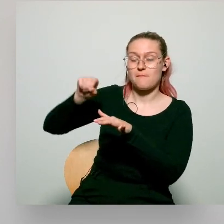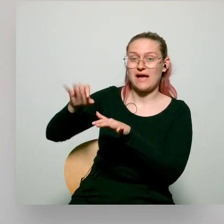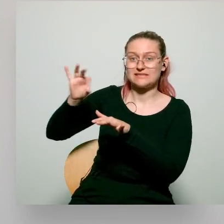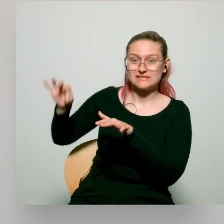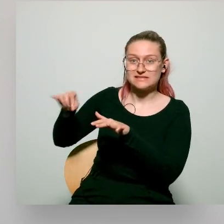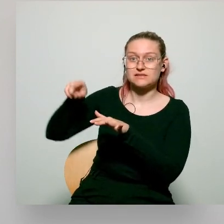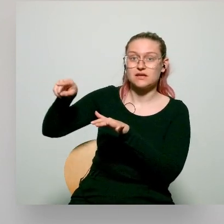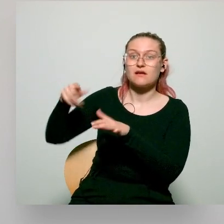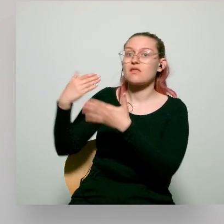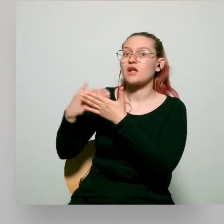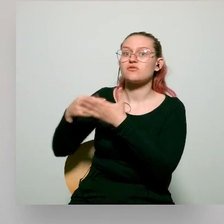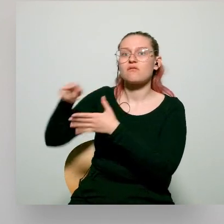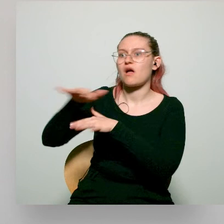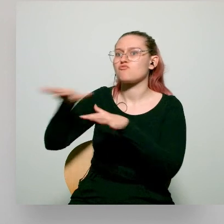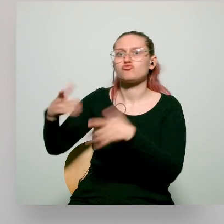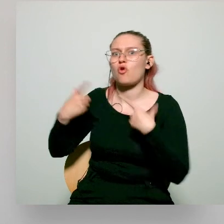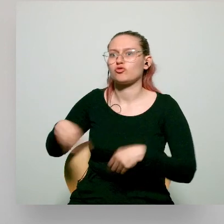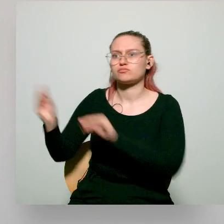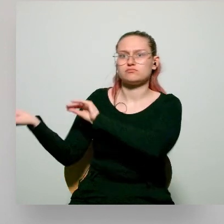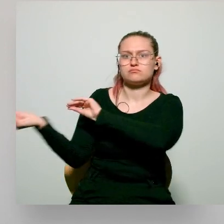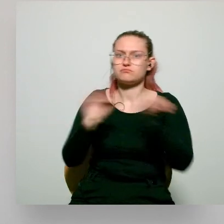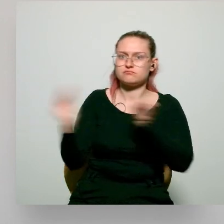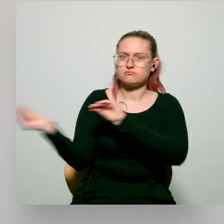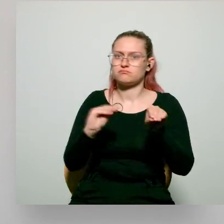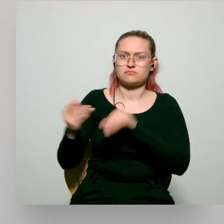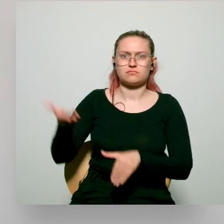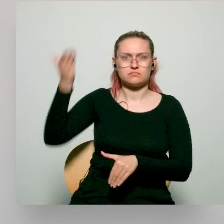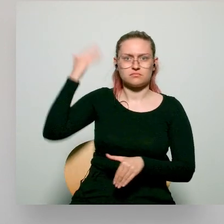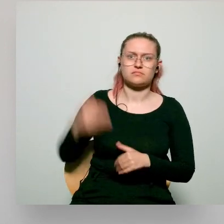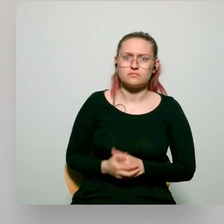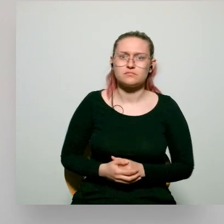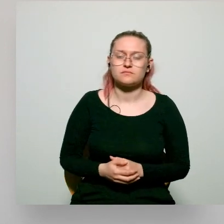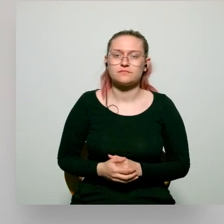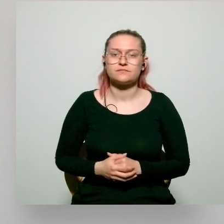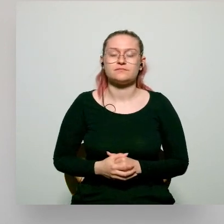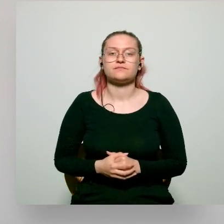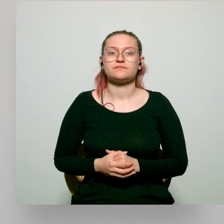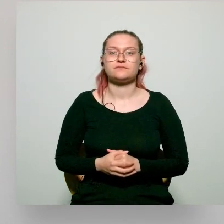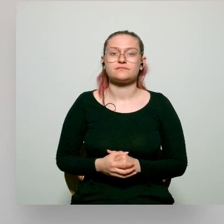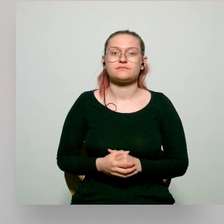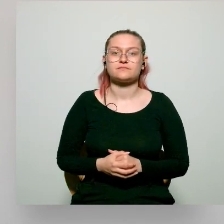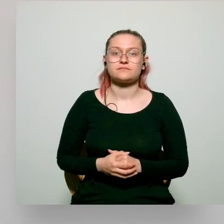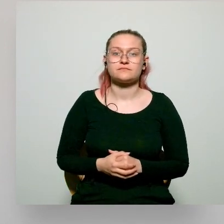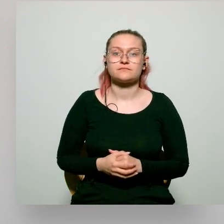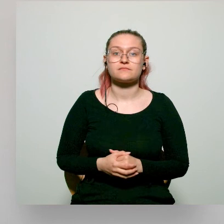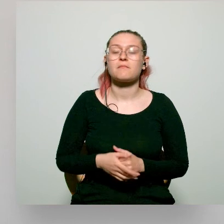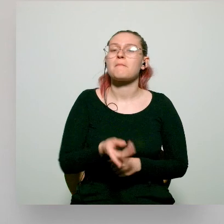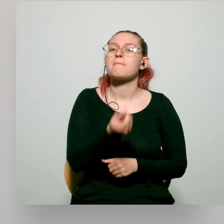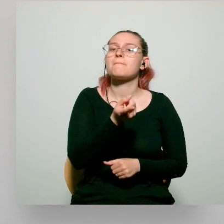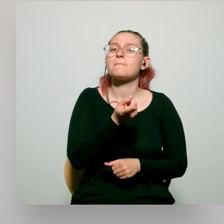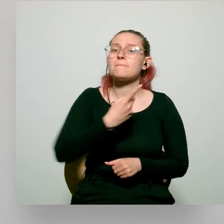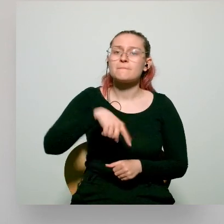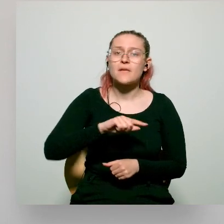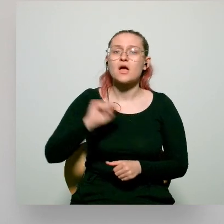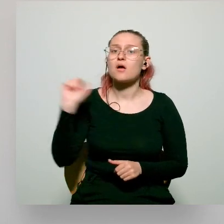Wasyl Stus również pochodzili z Donbasu, powinniśmy opowiedzieć sami o sobie, całemu światu i